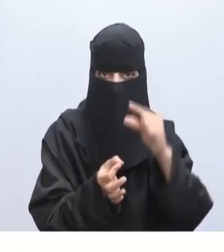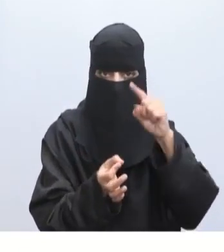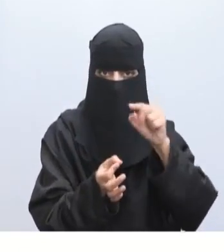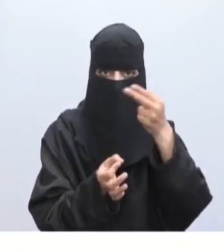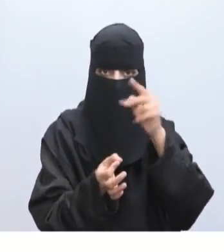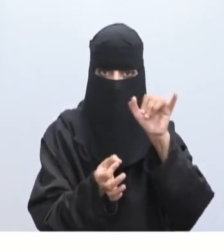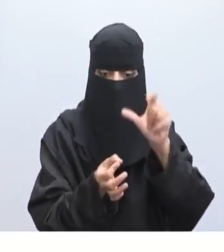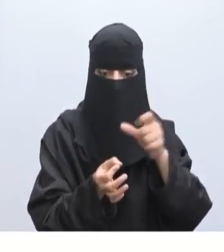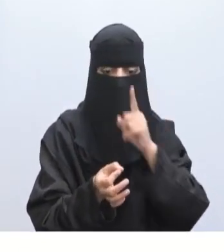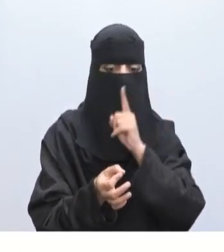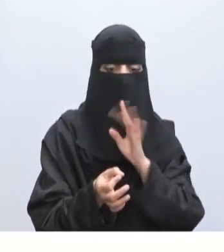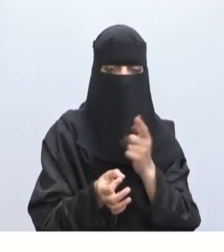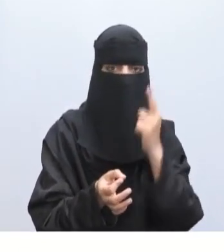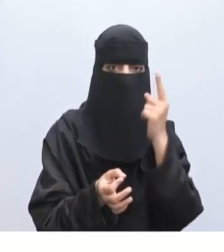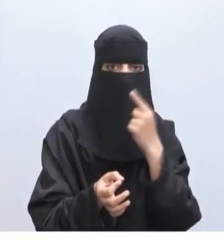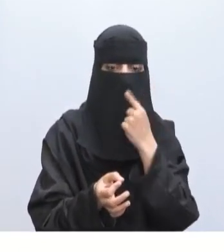عام